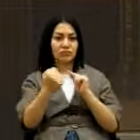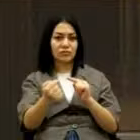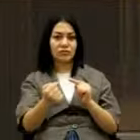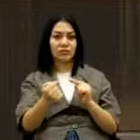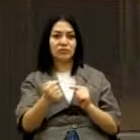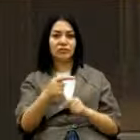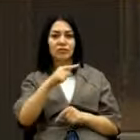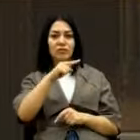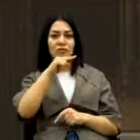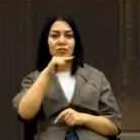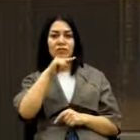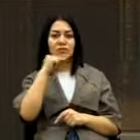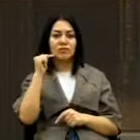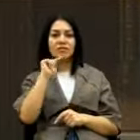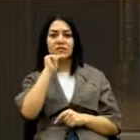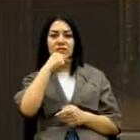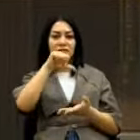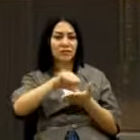կոչված տնտեսական